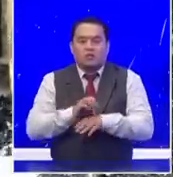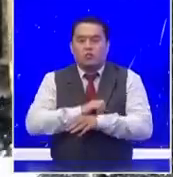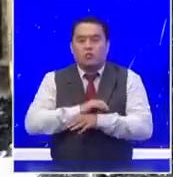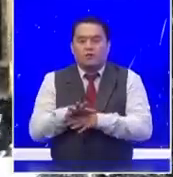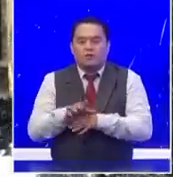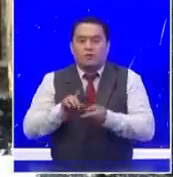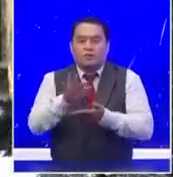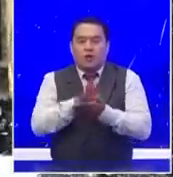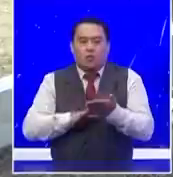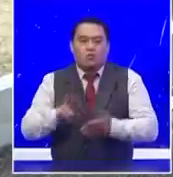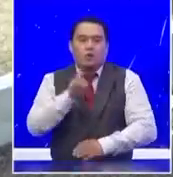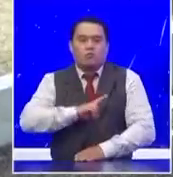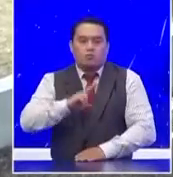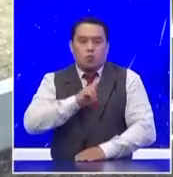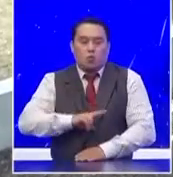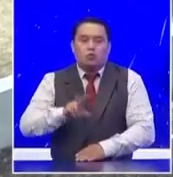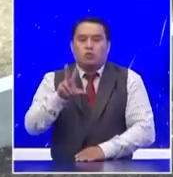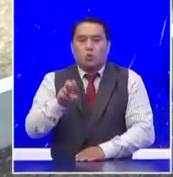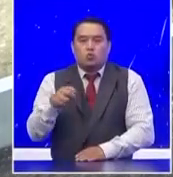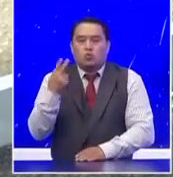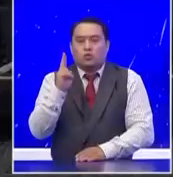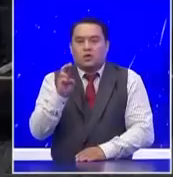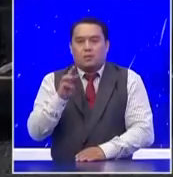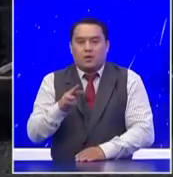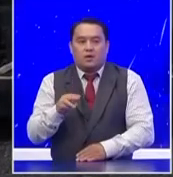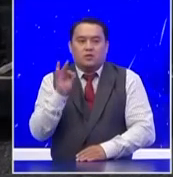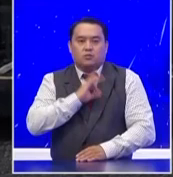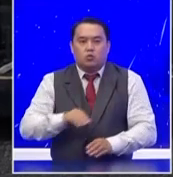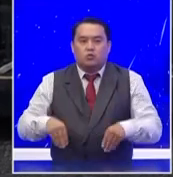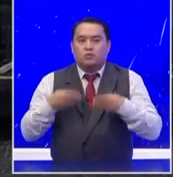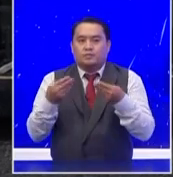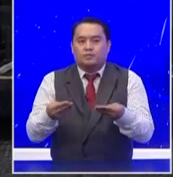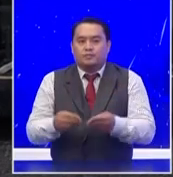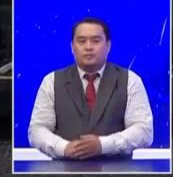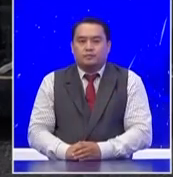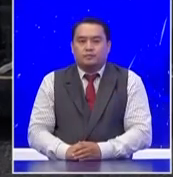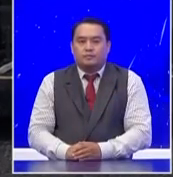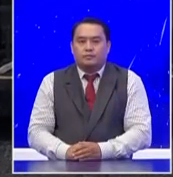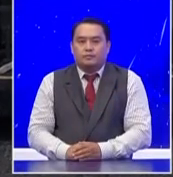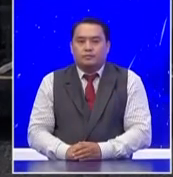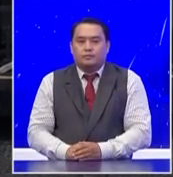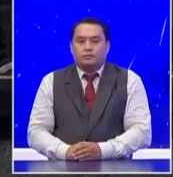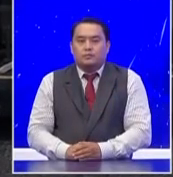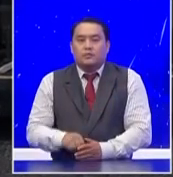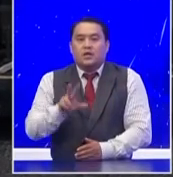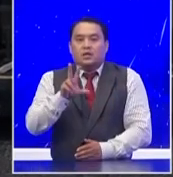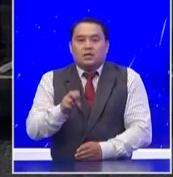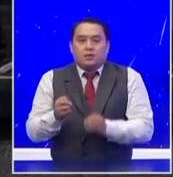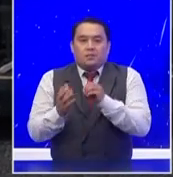году планируется ввести в эксплуатацию около 300 километров. City Construction поставил задачу 315